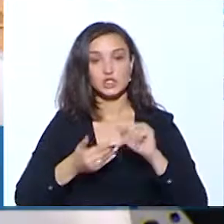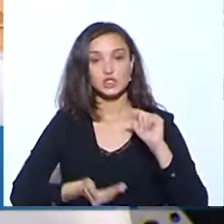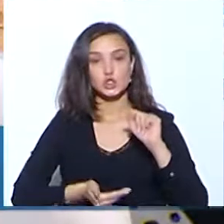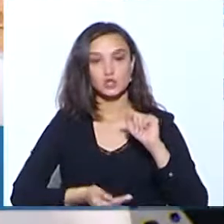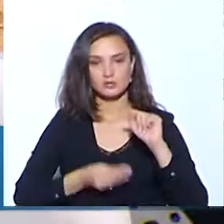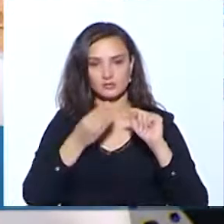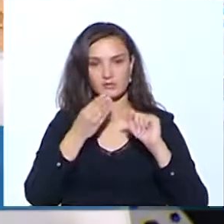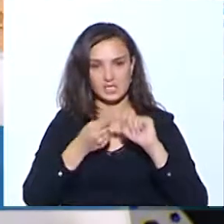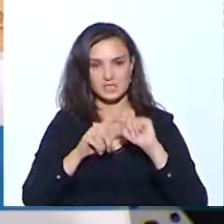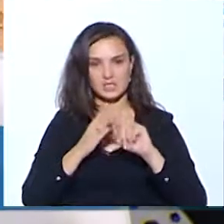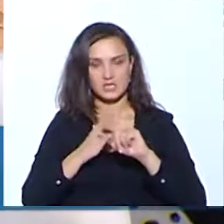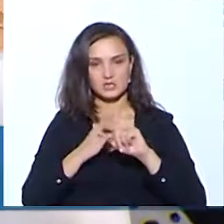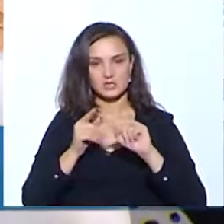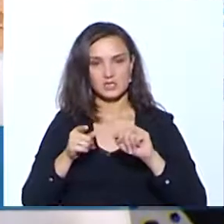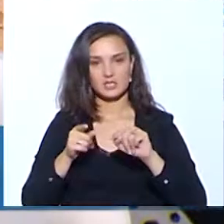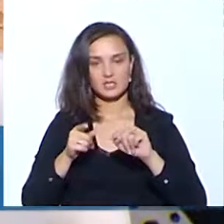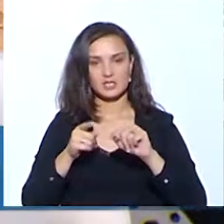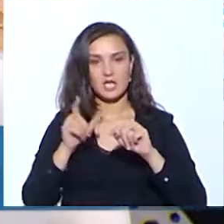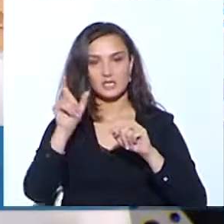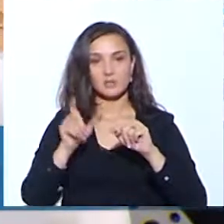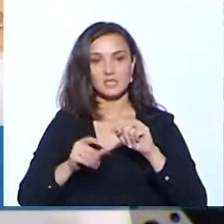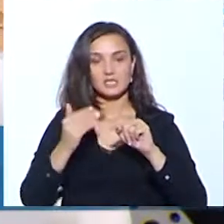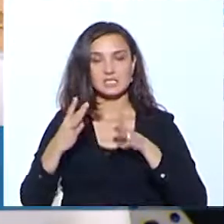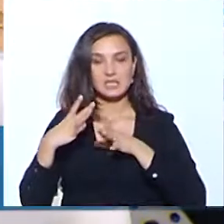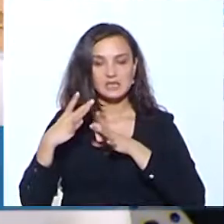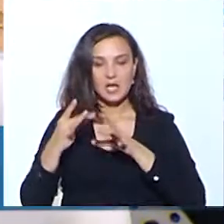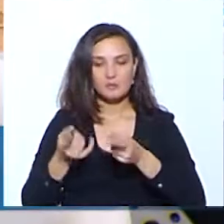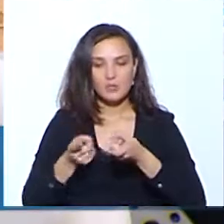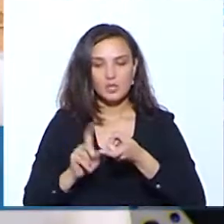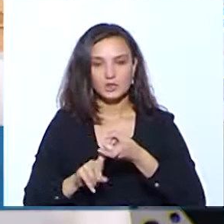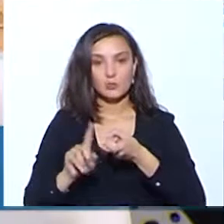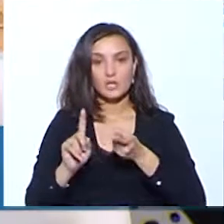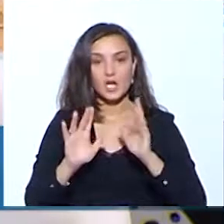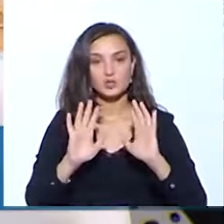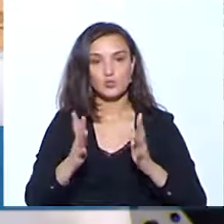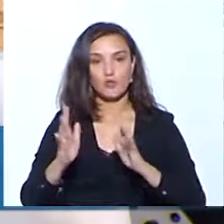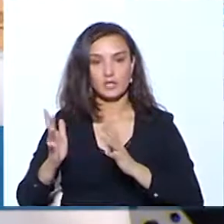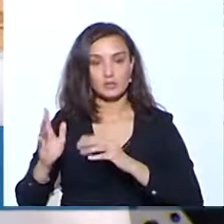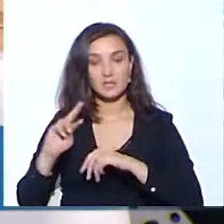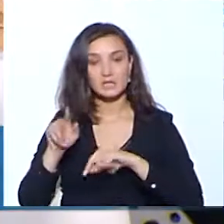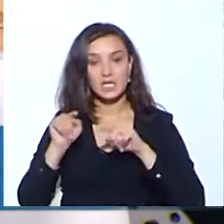არის დამოკიდებულება კონკრეტული ადამიანის რაღაც მოვლენებთან და იმ დროის